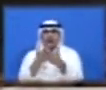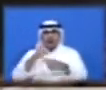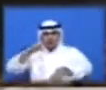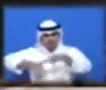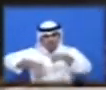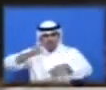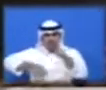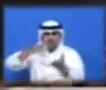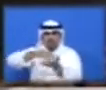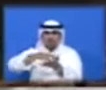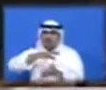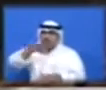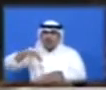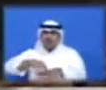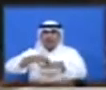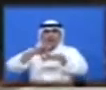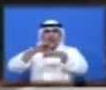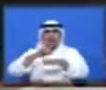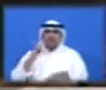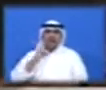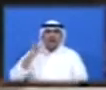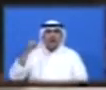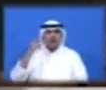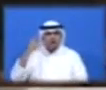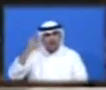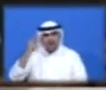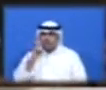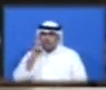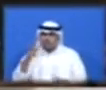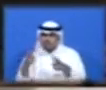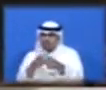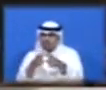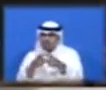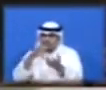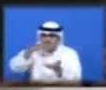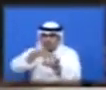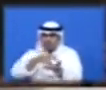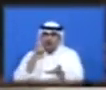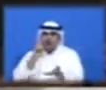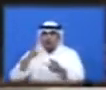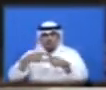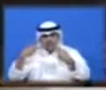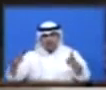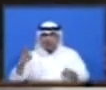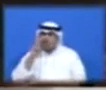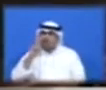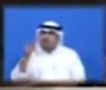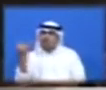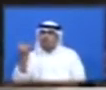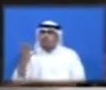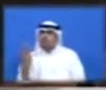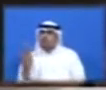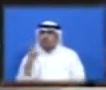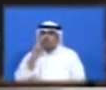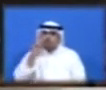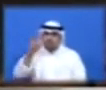وتطلعات المواطن العربي لما سوف تتمخض عنه هذه القمة. بالإضافة ناهيك عن أن هناك فرصة حقيقية للم